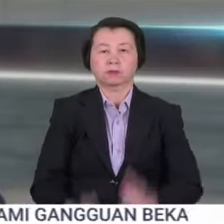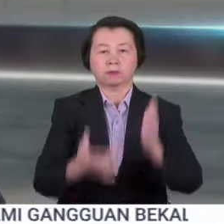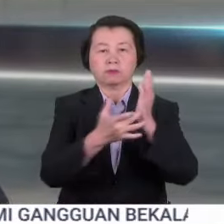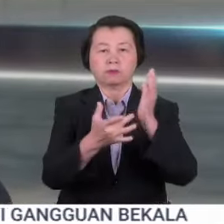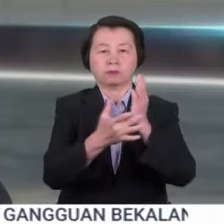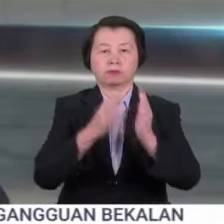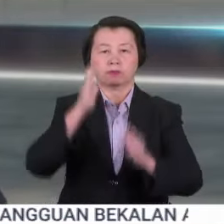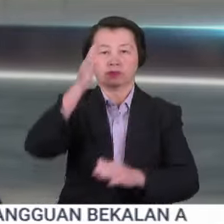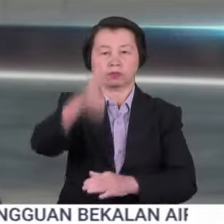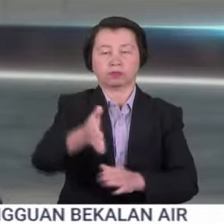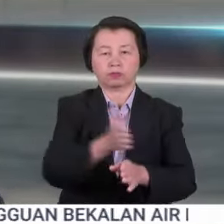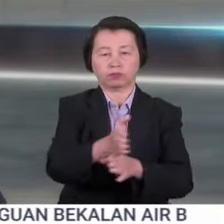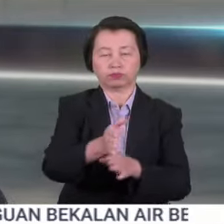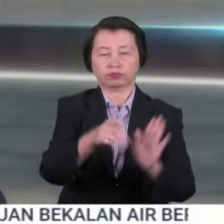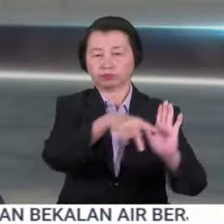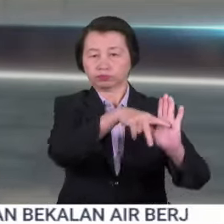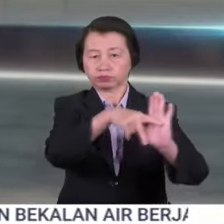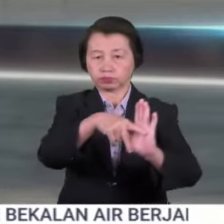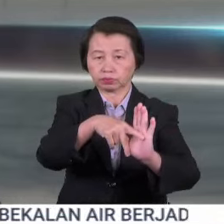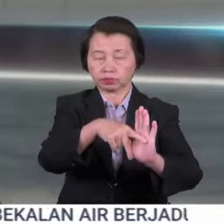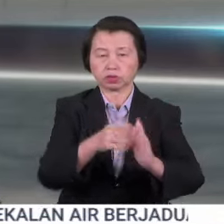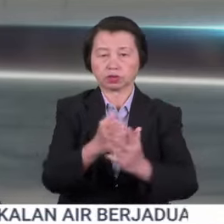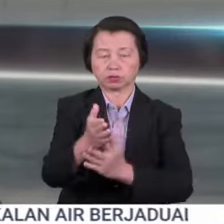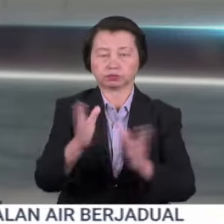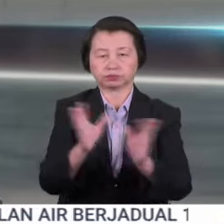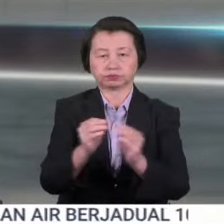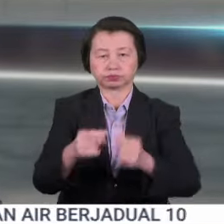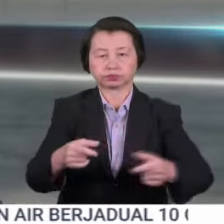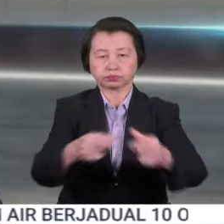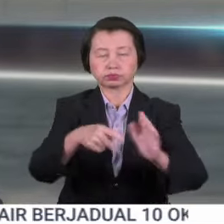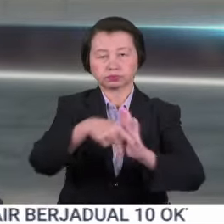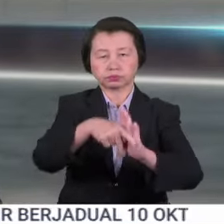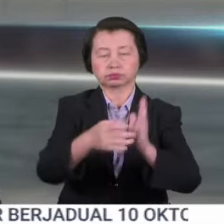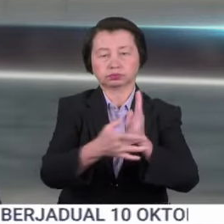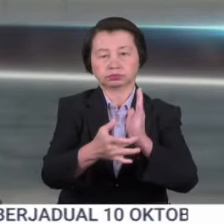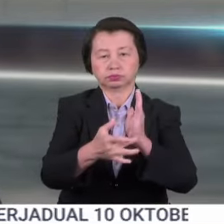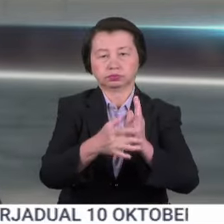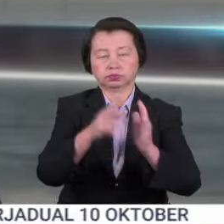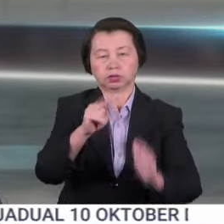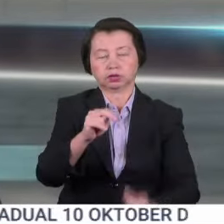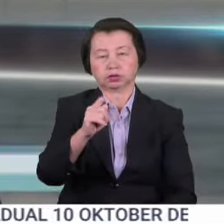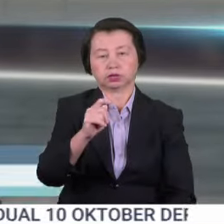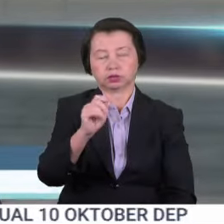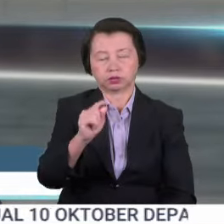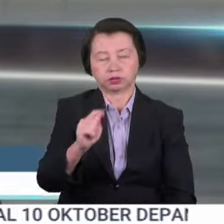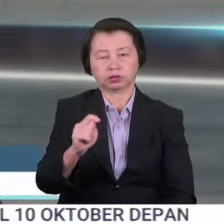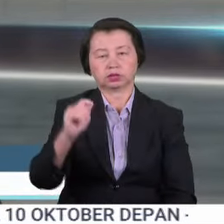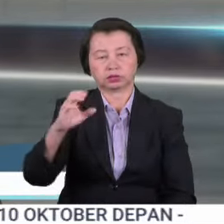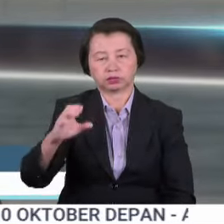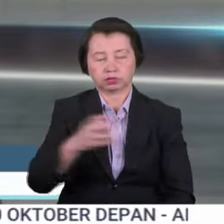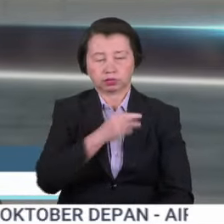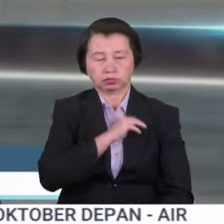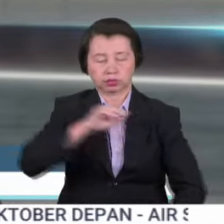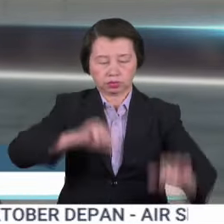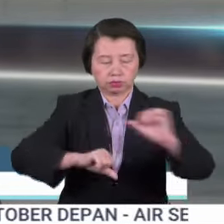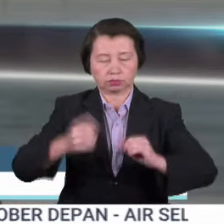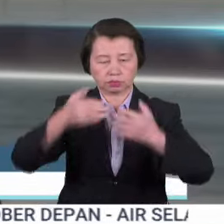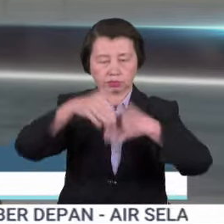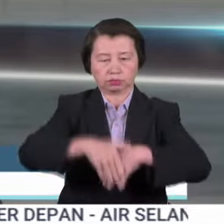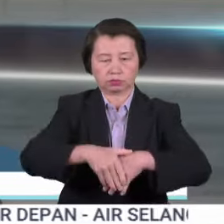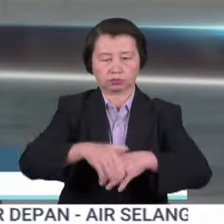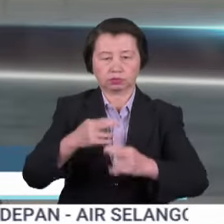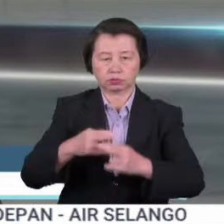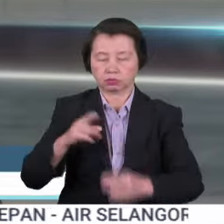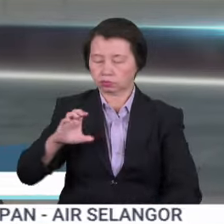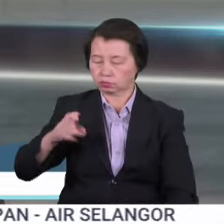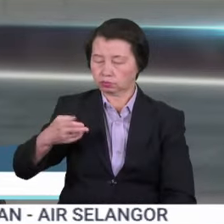Teknologi rentas sektor dipamerkan menerusi persidangan dan pameran teknologi MTDC. Menteri Sains, Teknologi dan Inovasi